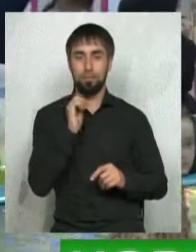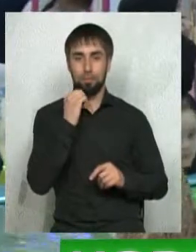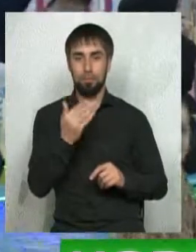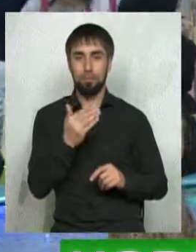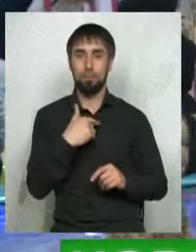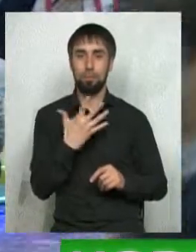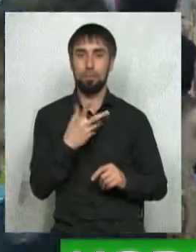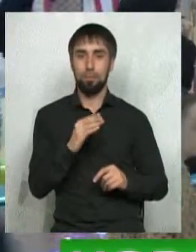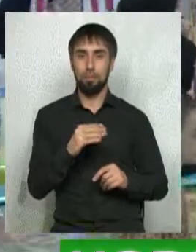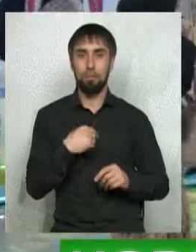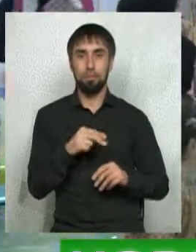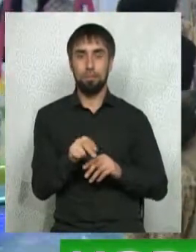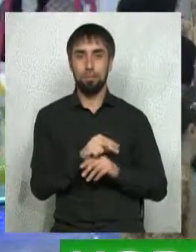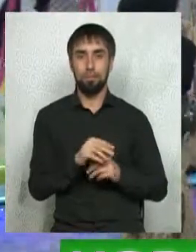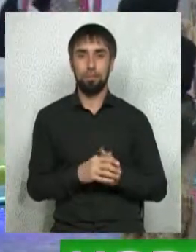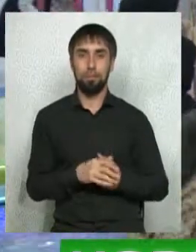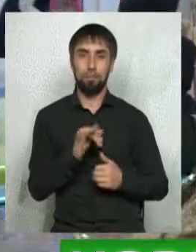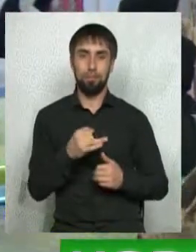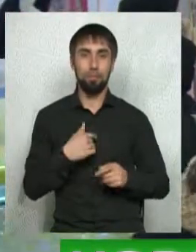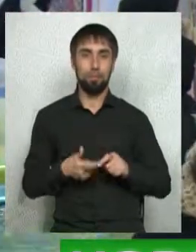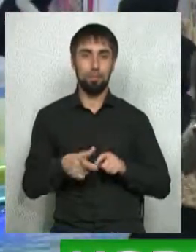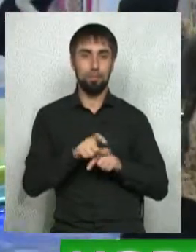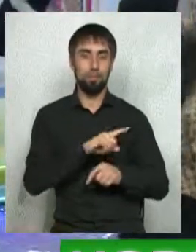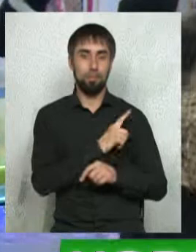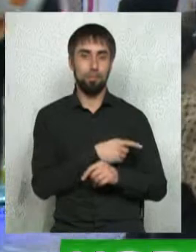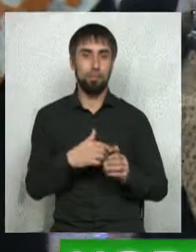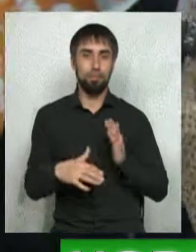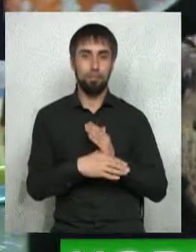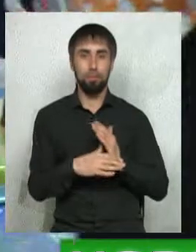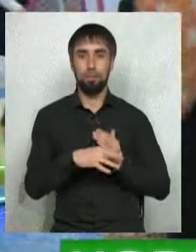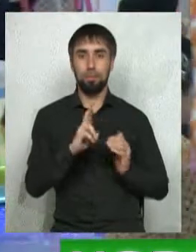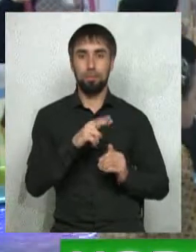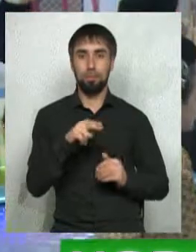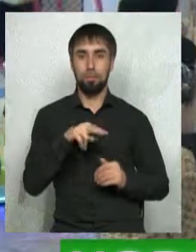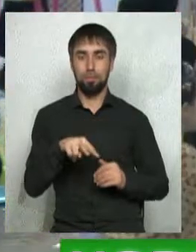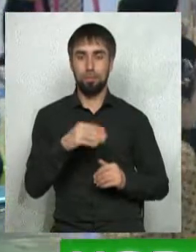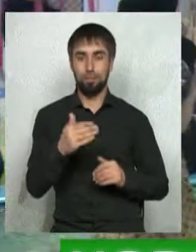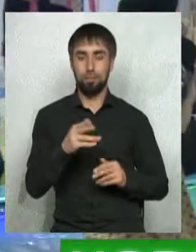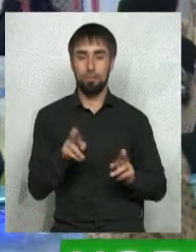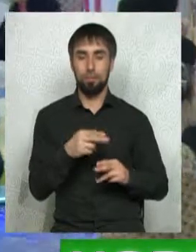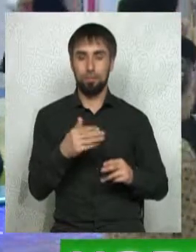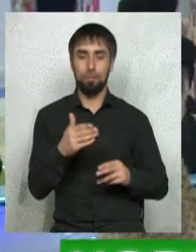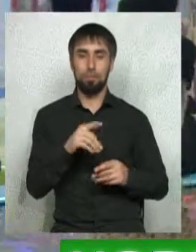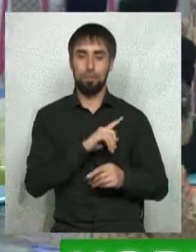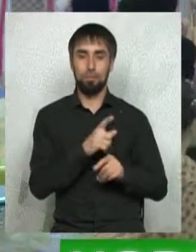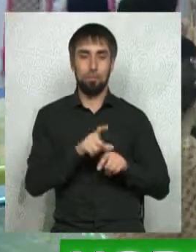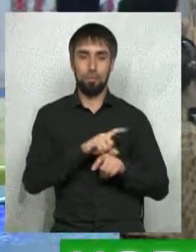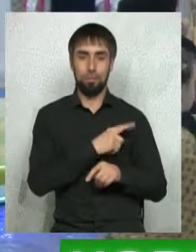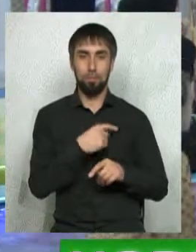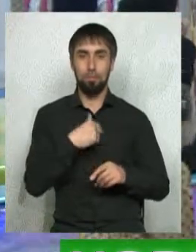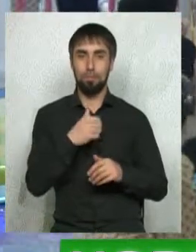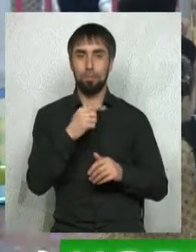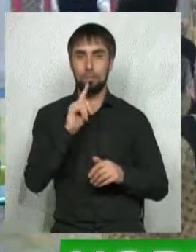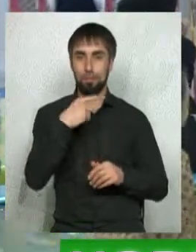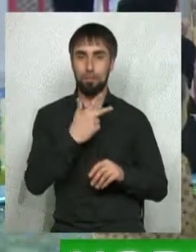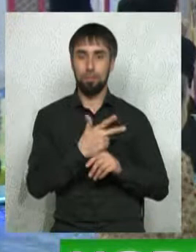5 лет лечимся, и нам очень сильно помогает КДЛ. Очень сильно. Мы 3 раза